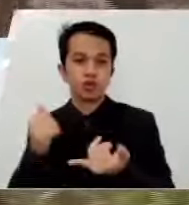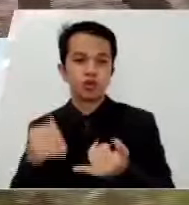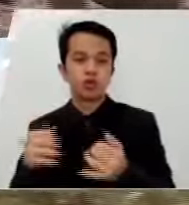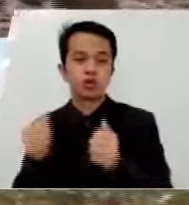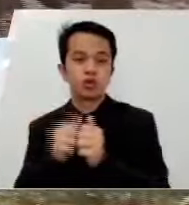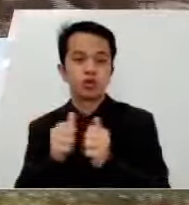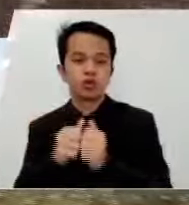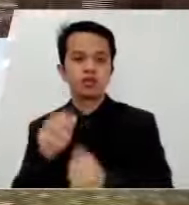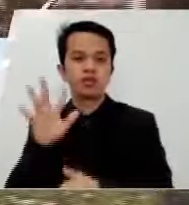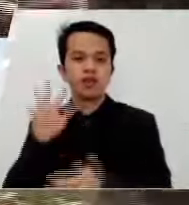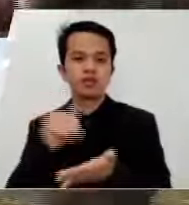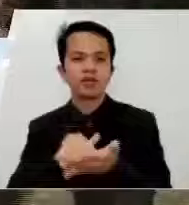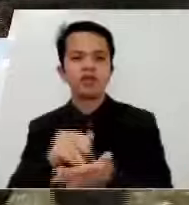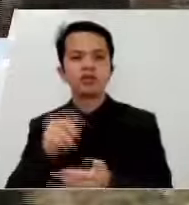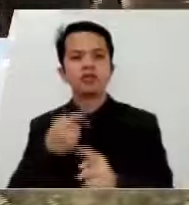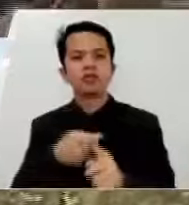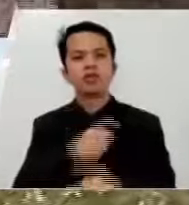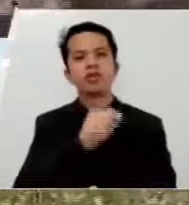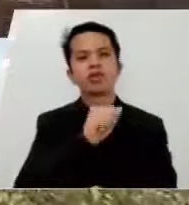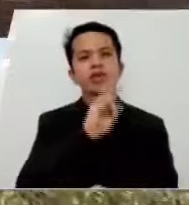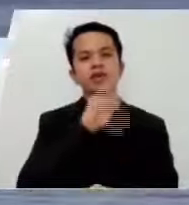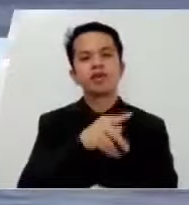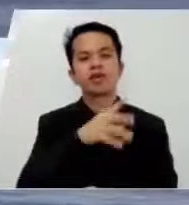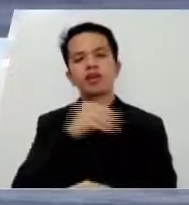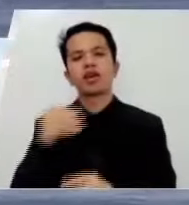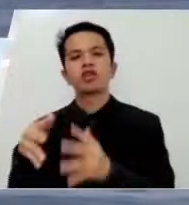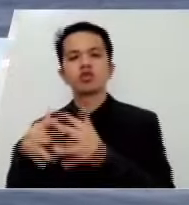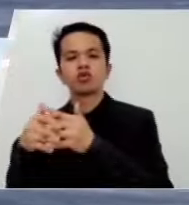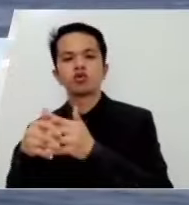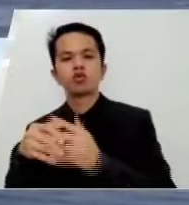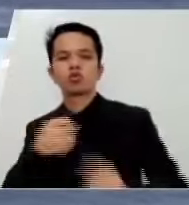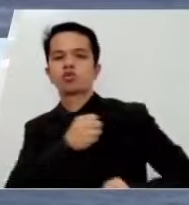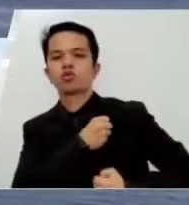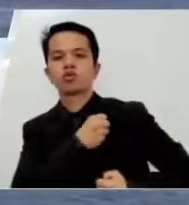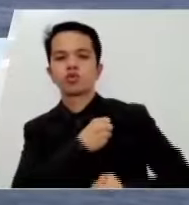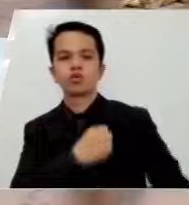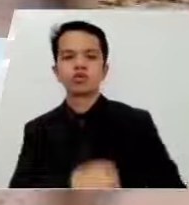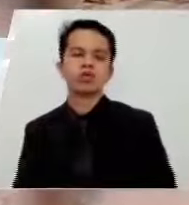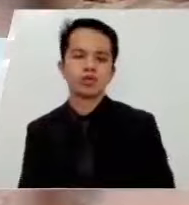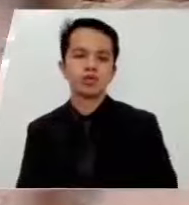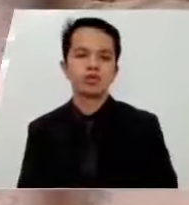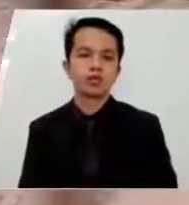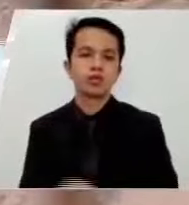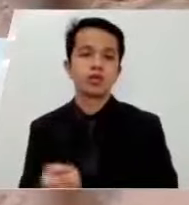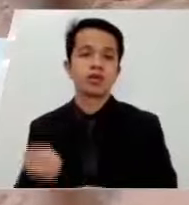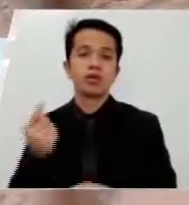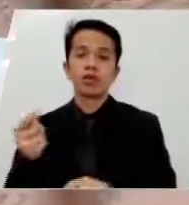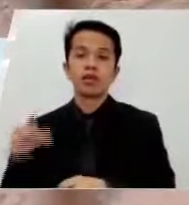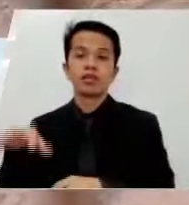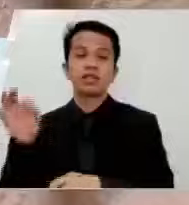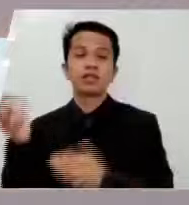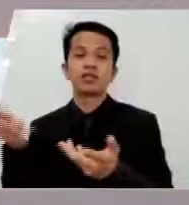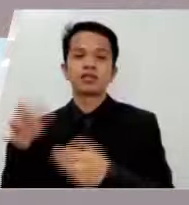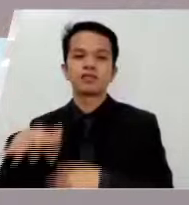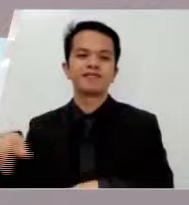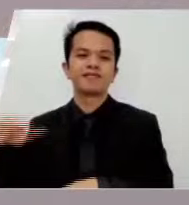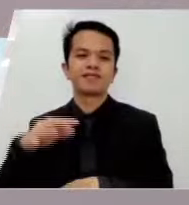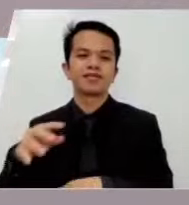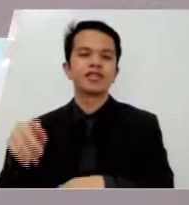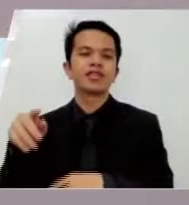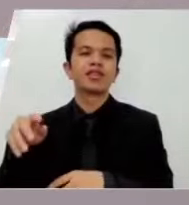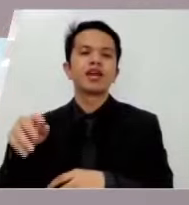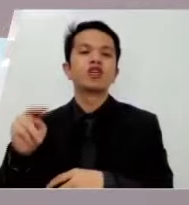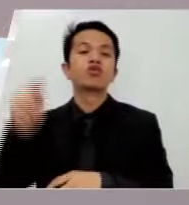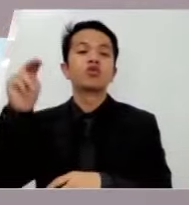sundalo ng AFP at 11,000 U.S. troops. Isang napiling training area ang dulong bahagi ng Pilipinas sa norte malapit